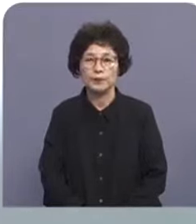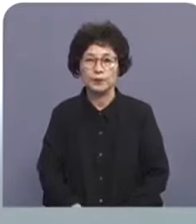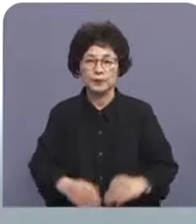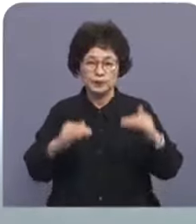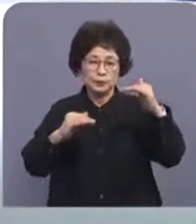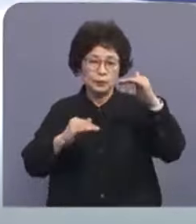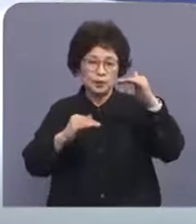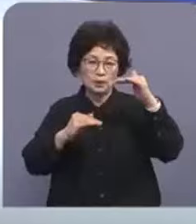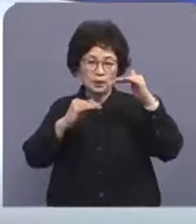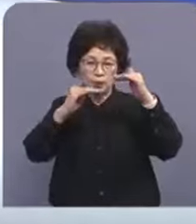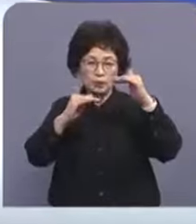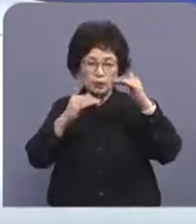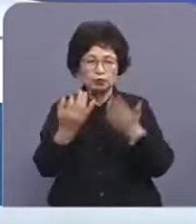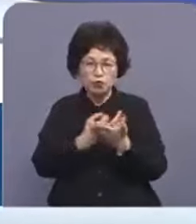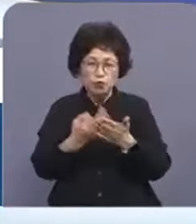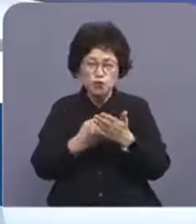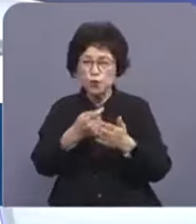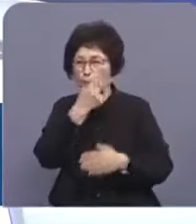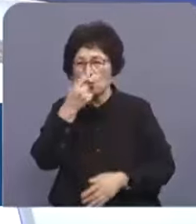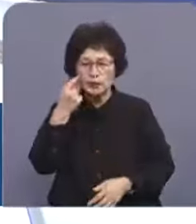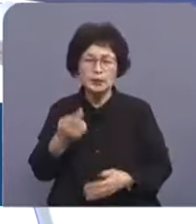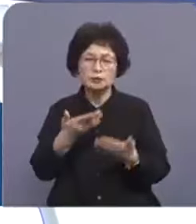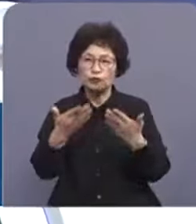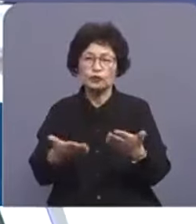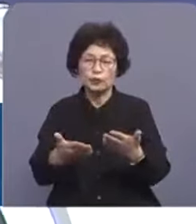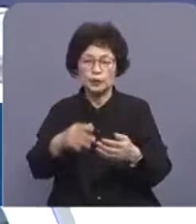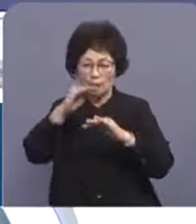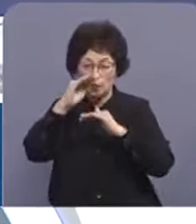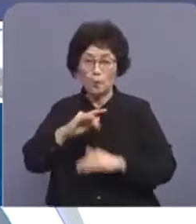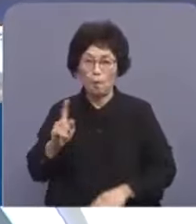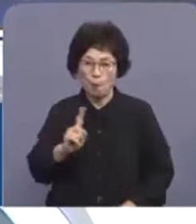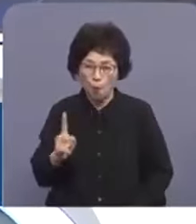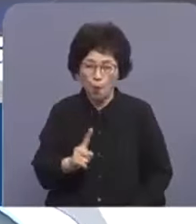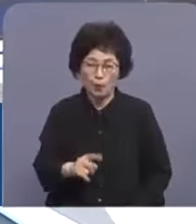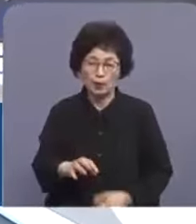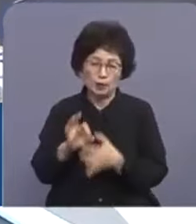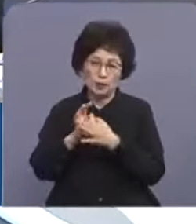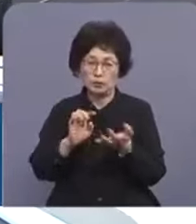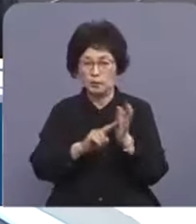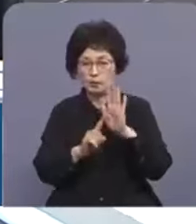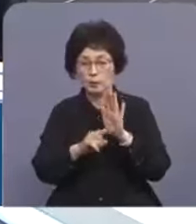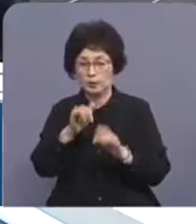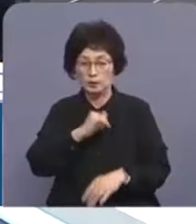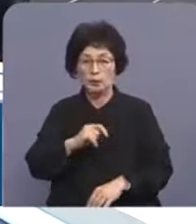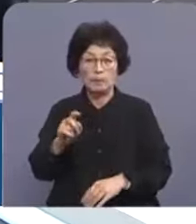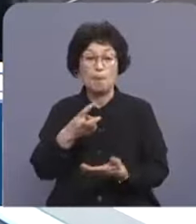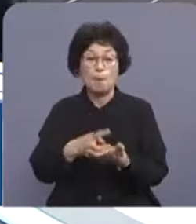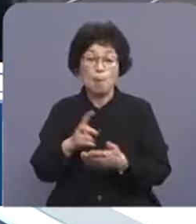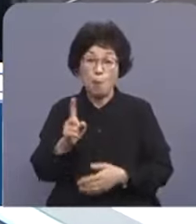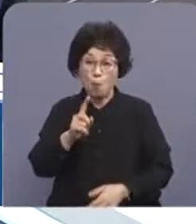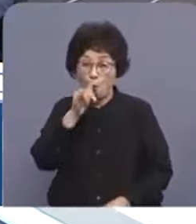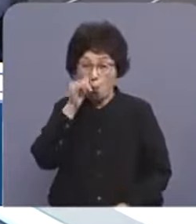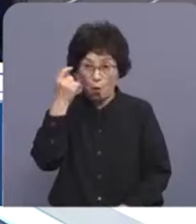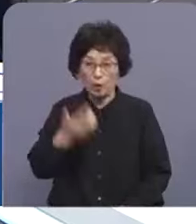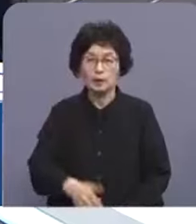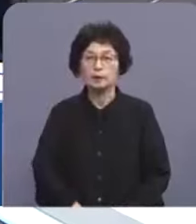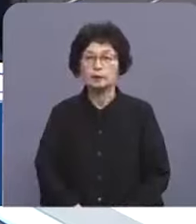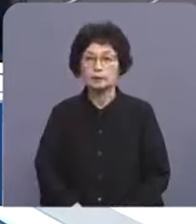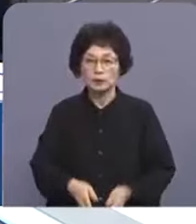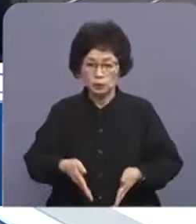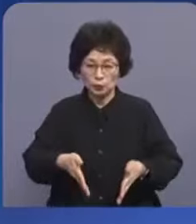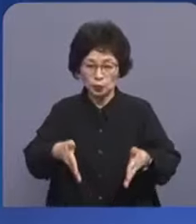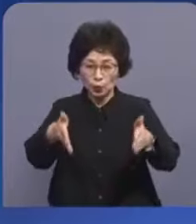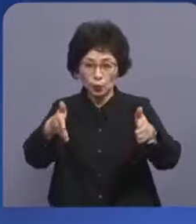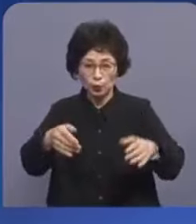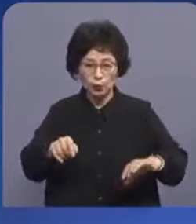최소 운영 수입 보장부터 알아보죠 앞서 보도에서도 계속 언급이 됐습니다 어떤 제도인지 잠깐 설명해 주시죠 도로나